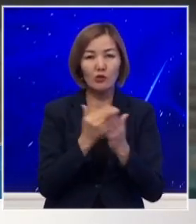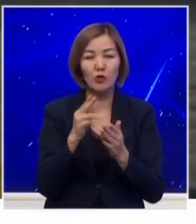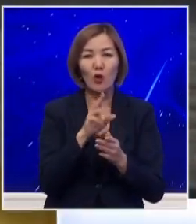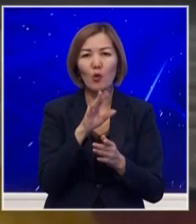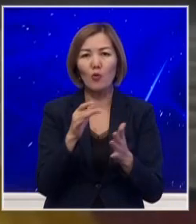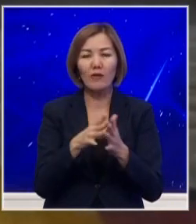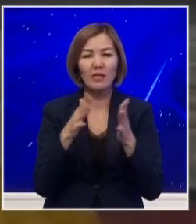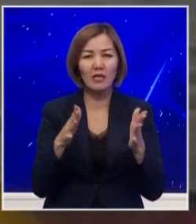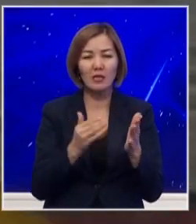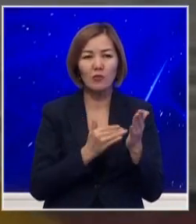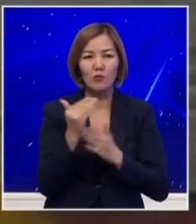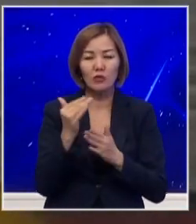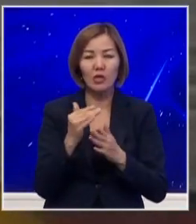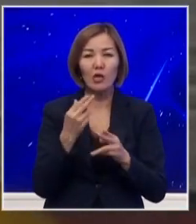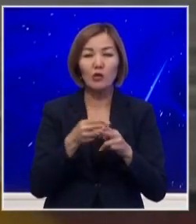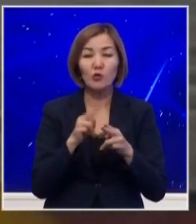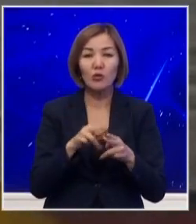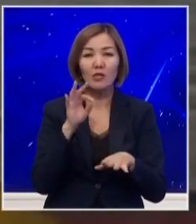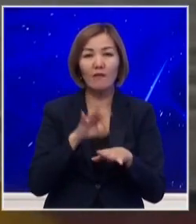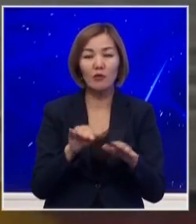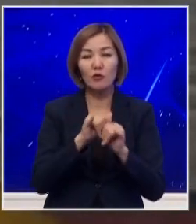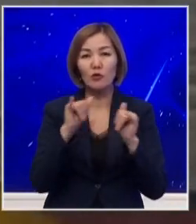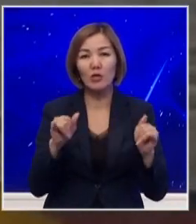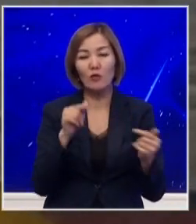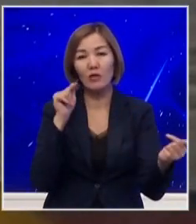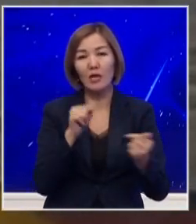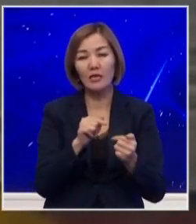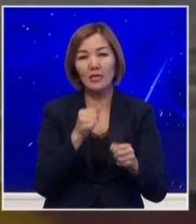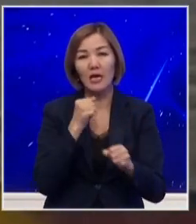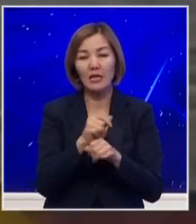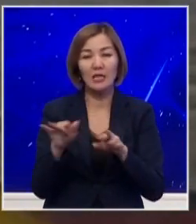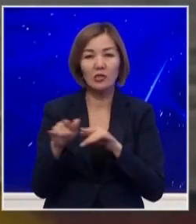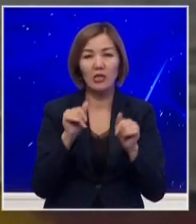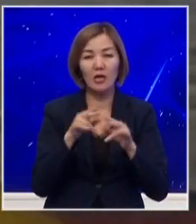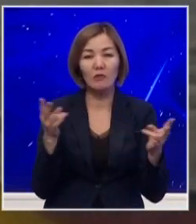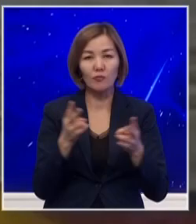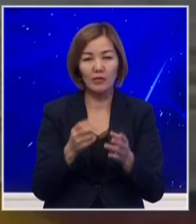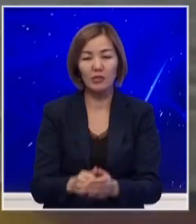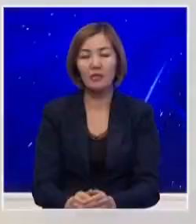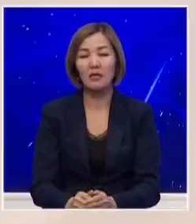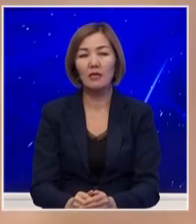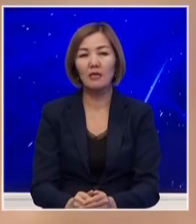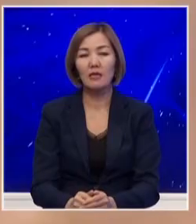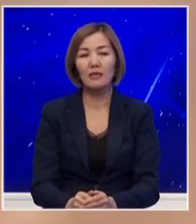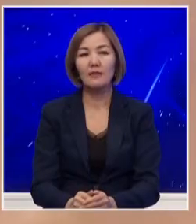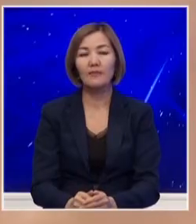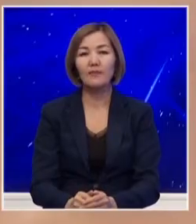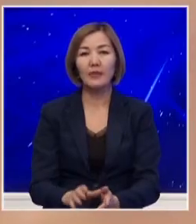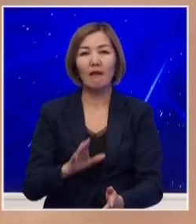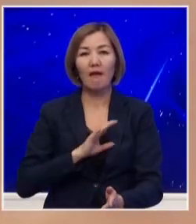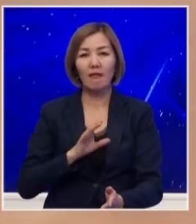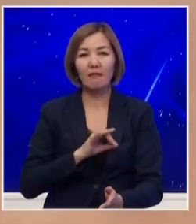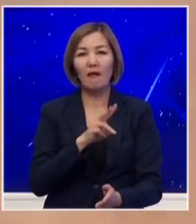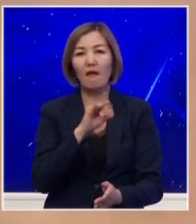COVID-19-дан бірнеше есе жоғары. Сондықтан біз бұл вирустың таралуына қарсы қатаң шаралар қабылдауымыз керек. Канаданың